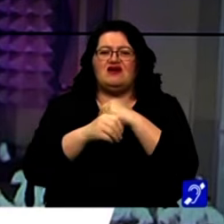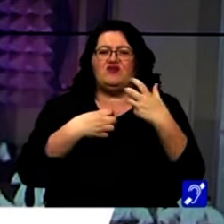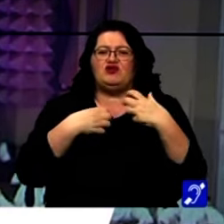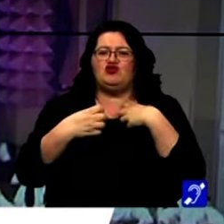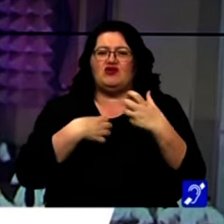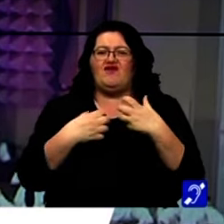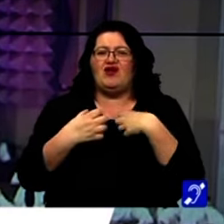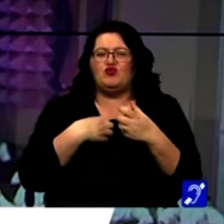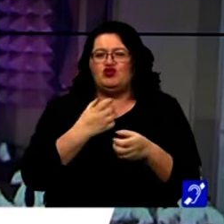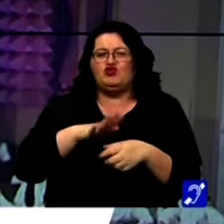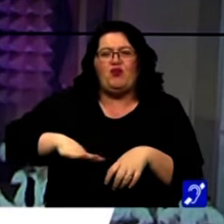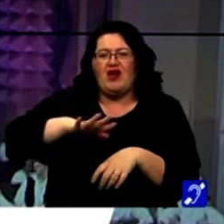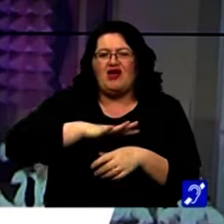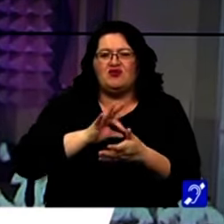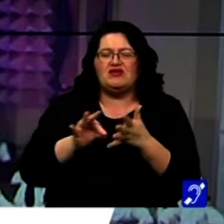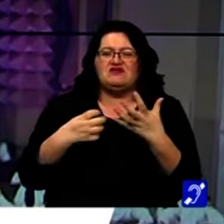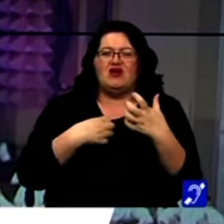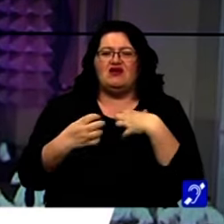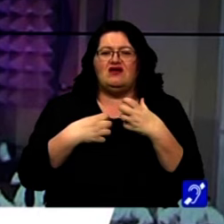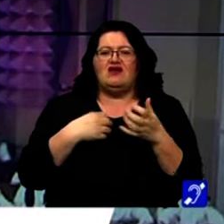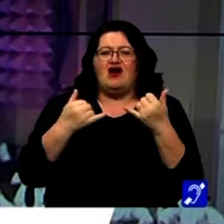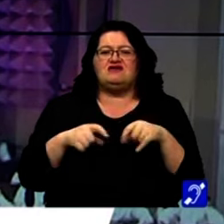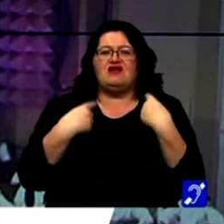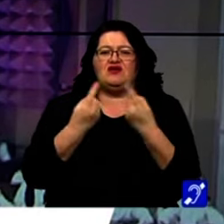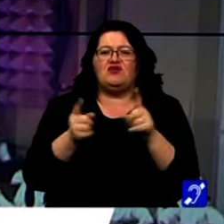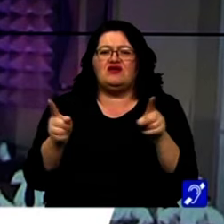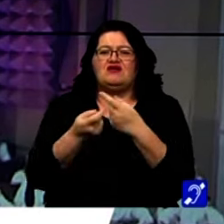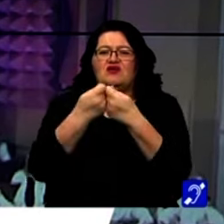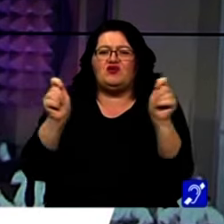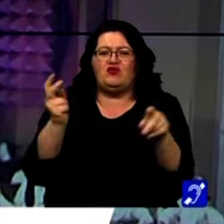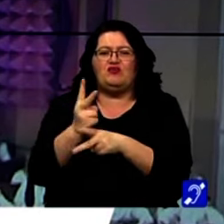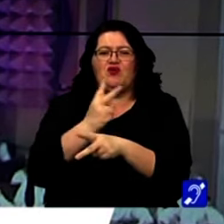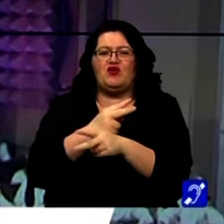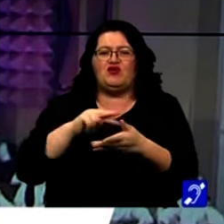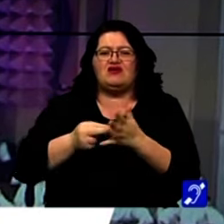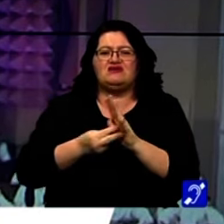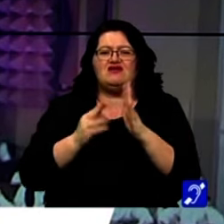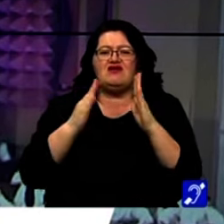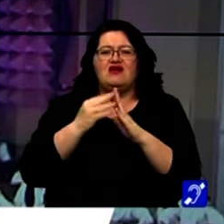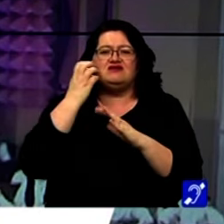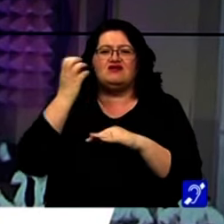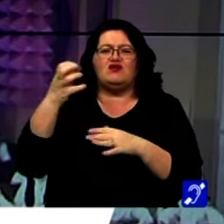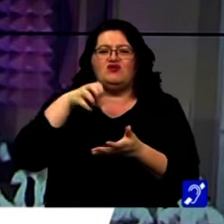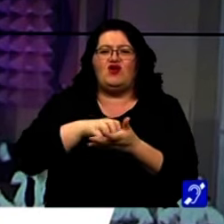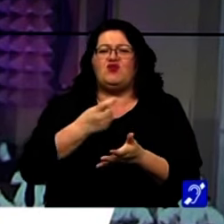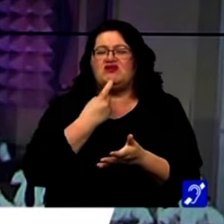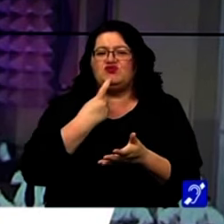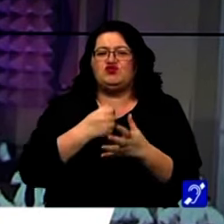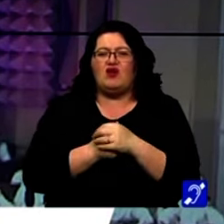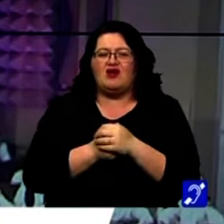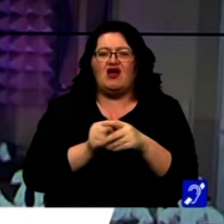scena Filarmonicii Banatul, unde a avut loc spectacolul Azi la noi cântă tot natul, organizat de Casa de Cultura Municipiului